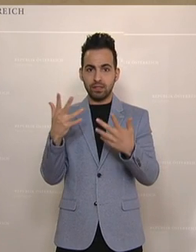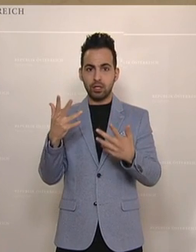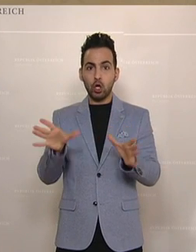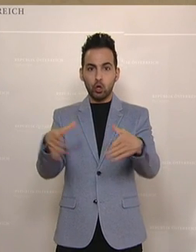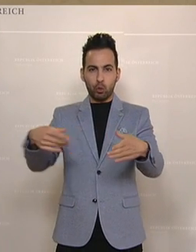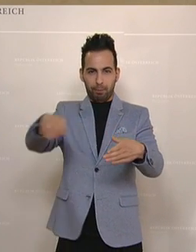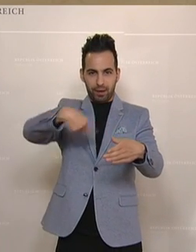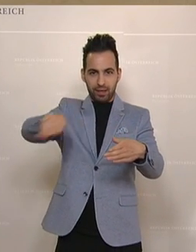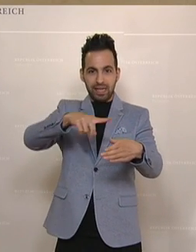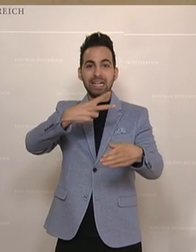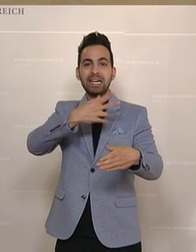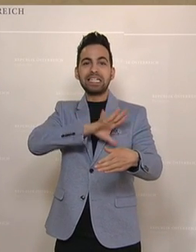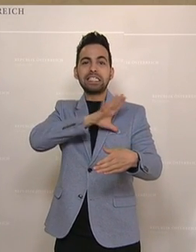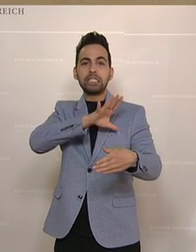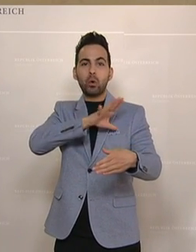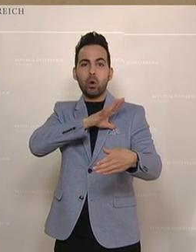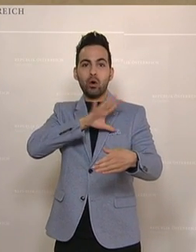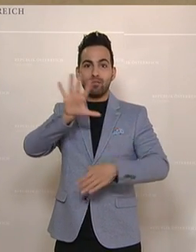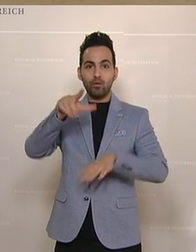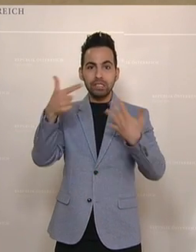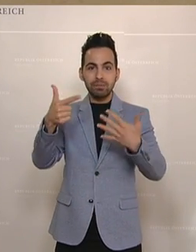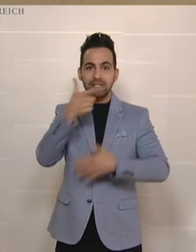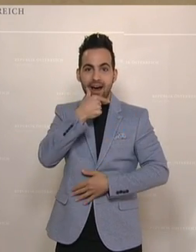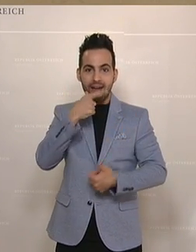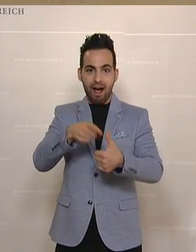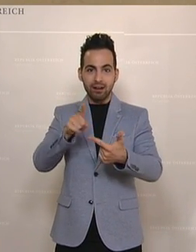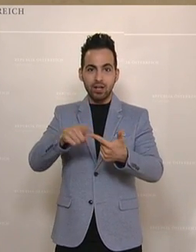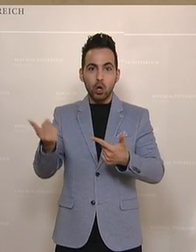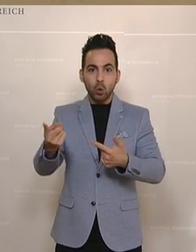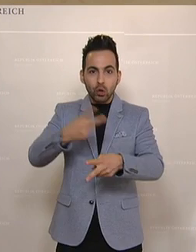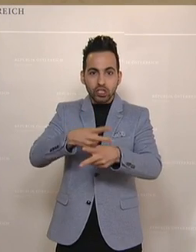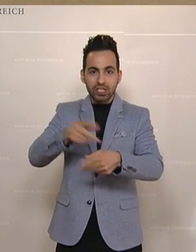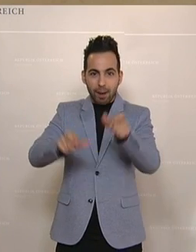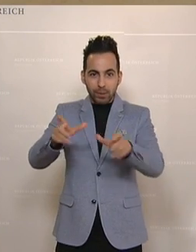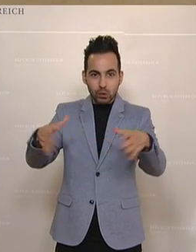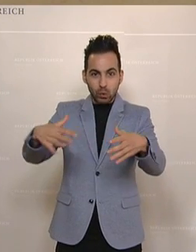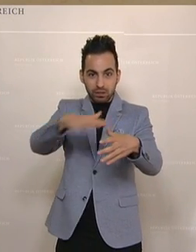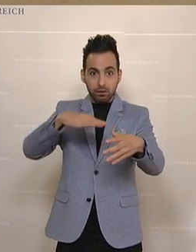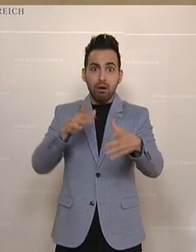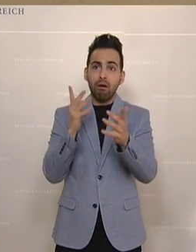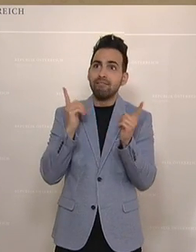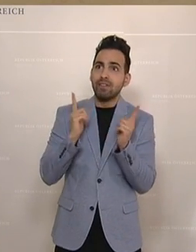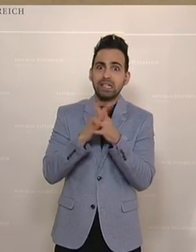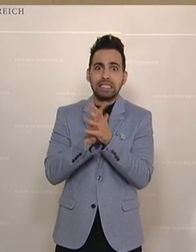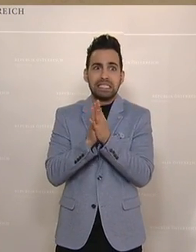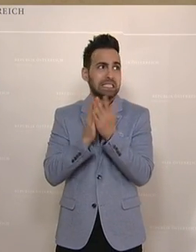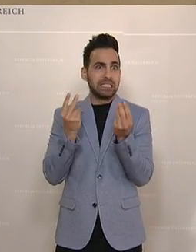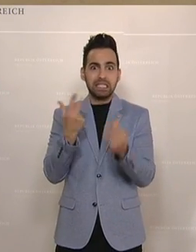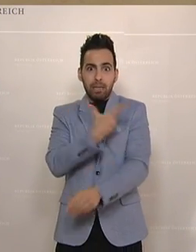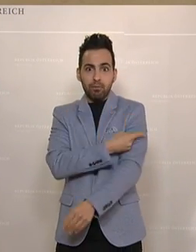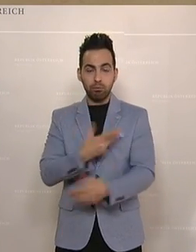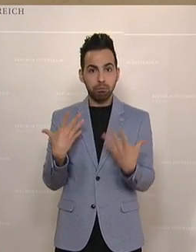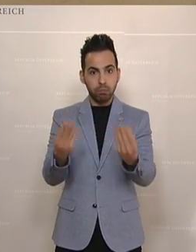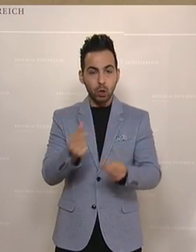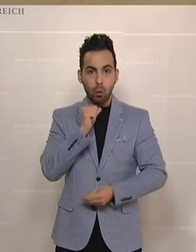die über 75-Jährigen, die chronisch Kranken, die sehnsüchtig auf eine Impfung warten, diese nicht bekommen können,